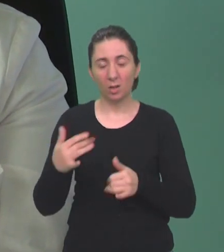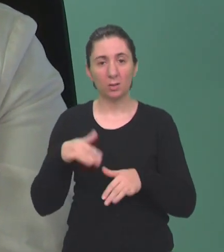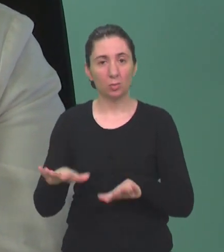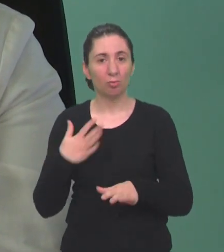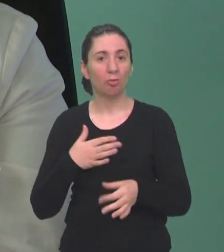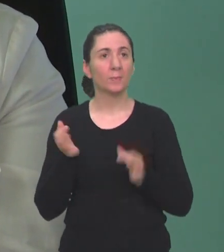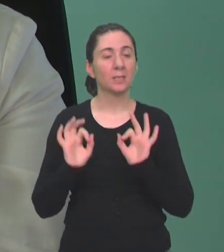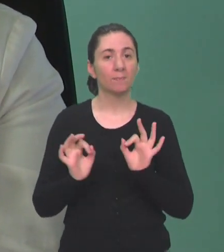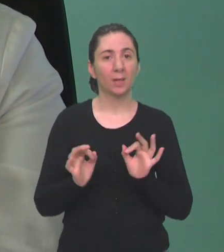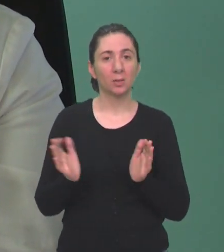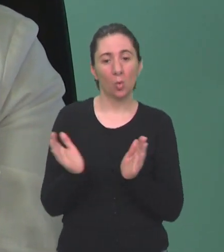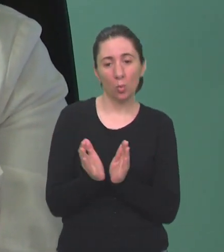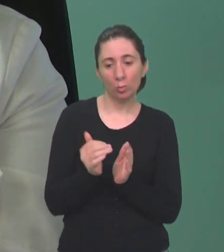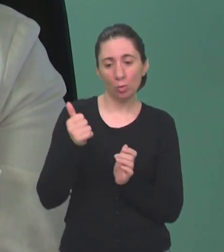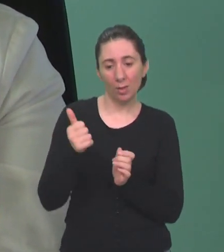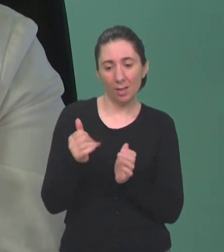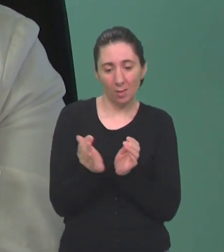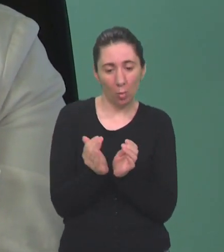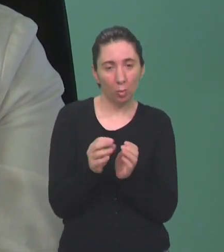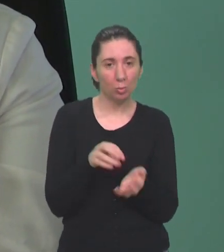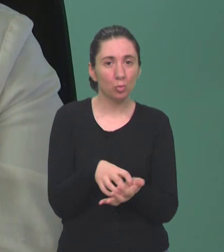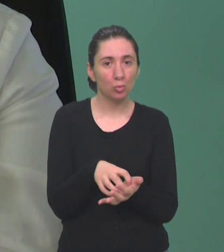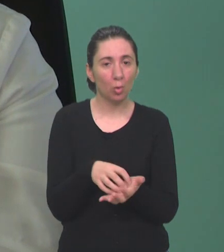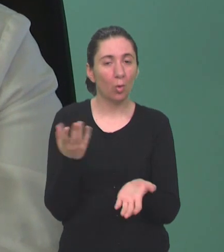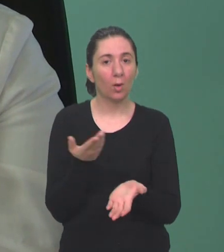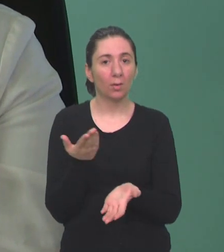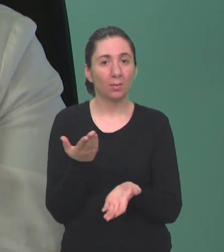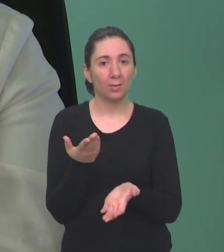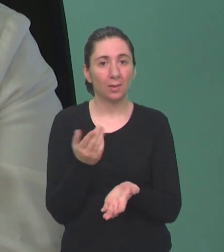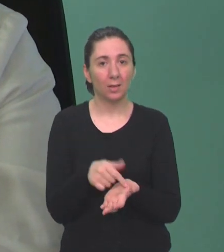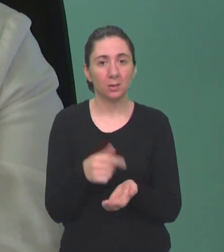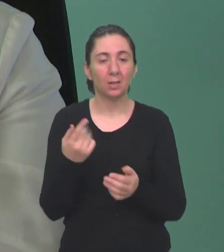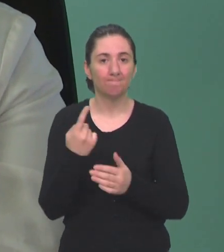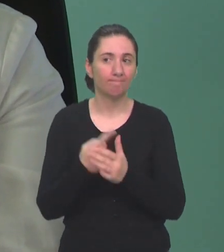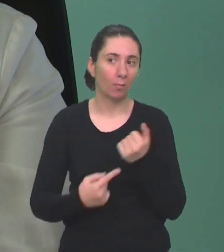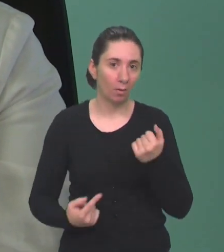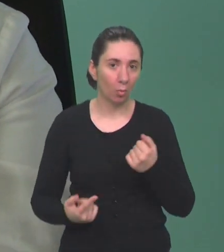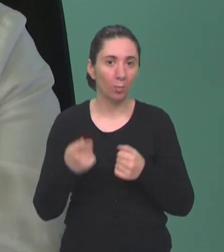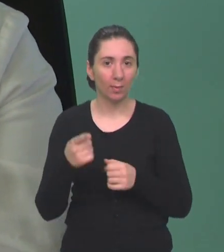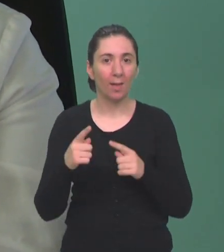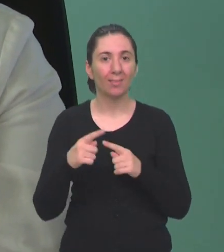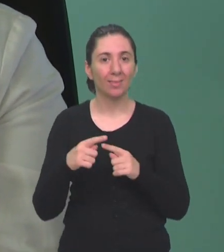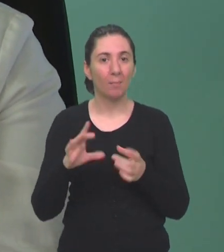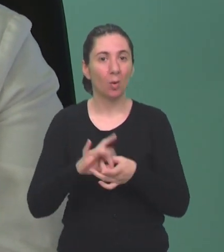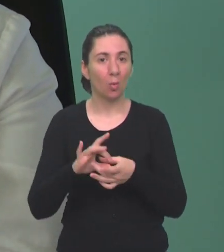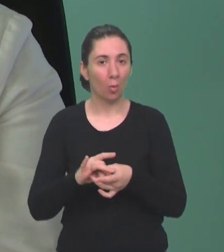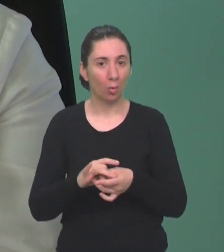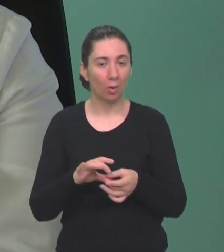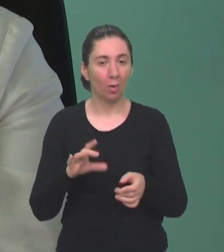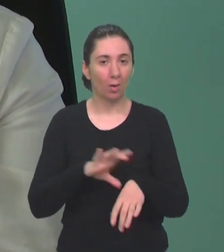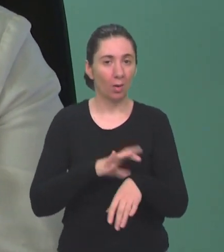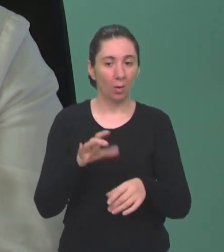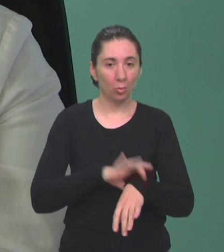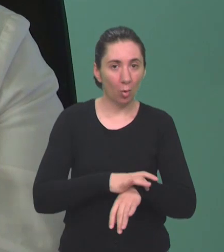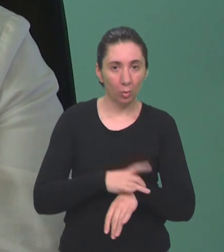kao specijalizirani usko za jedno usko područje, gdje se naravno i gubi taj temeljni kontakt između liječnika